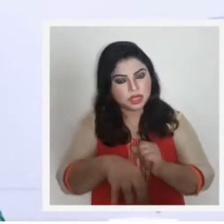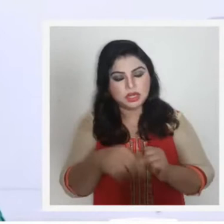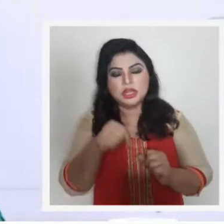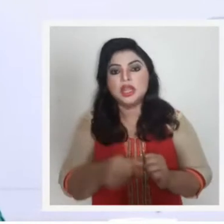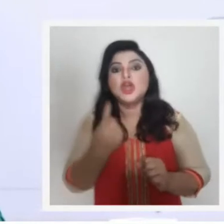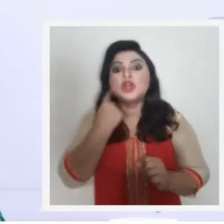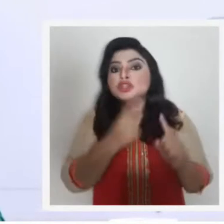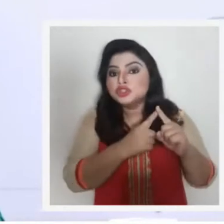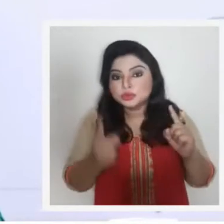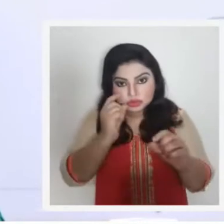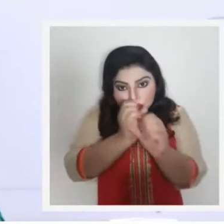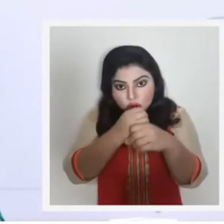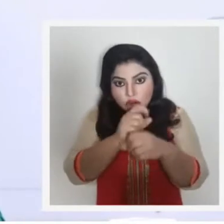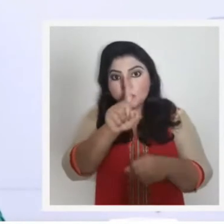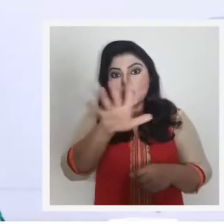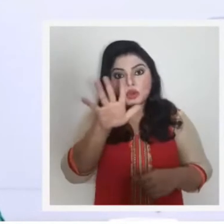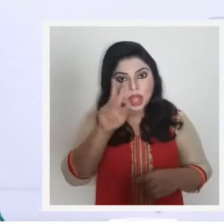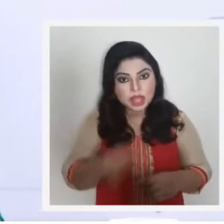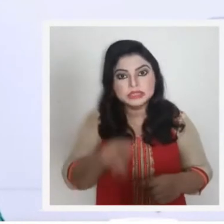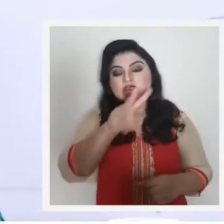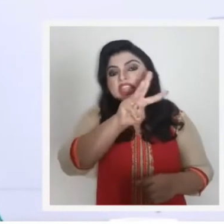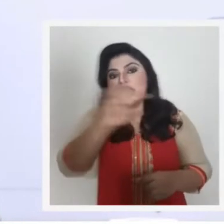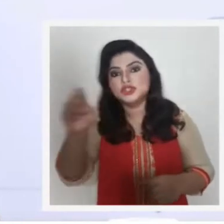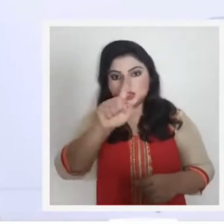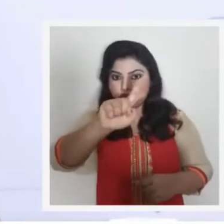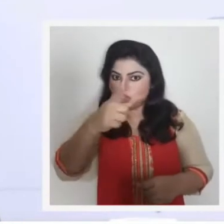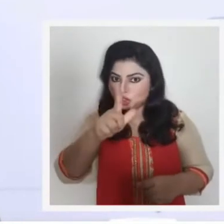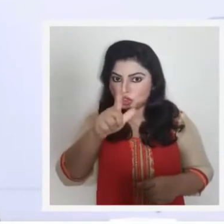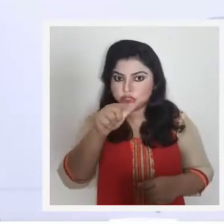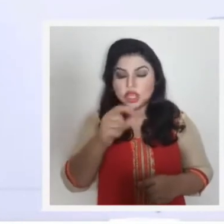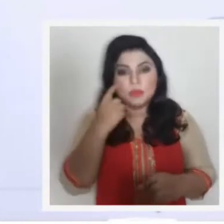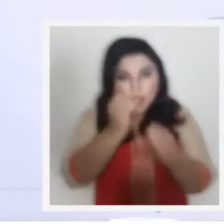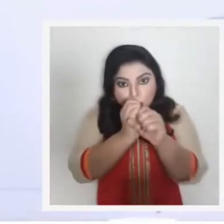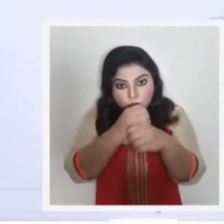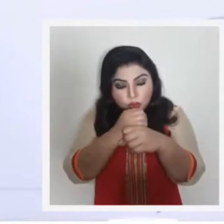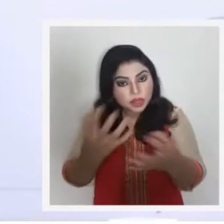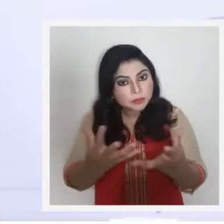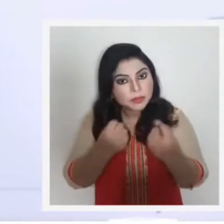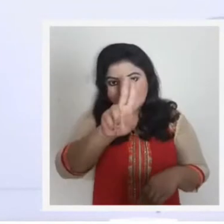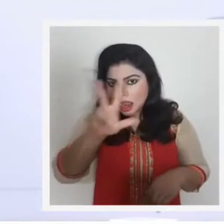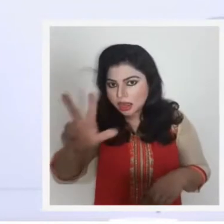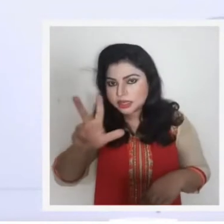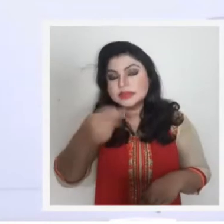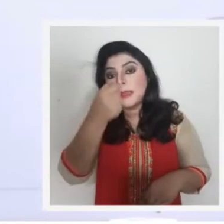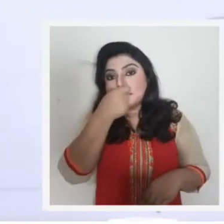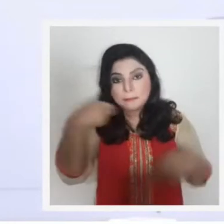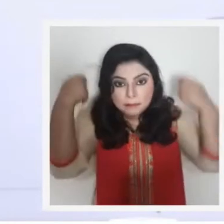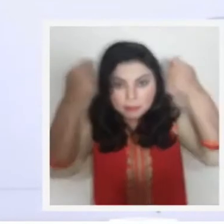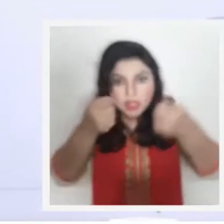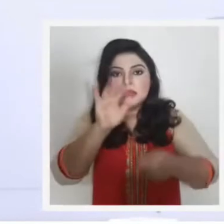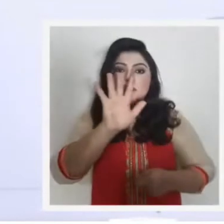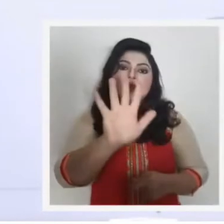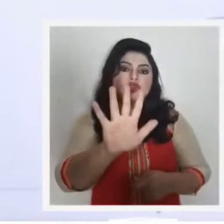2,996 জনের করোনা শনাক্ত হয়েছে। একই সময় করোনায় 33 জনের মৃত্যু হয়েছে। আজ মঙ্গলবার দেশে করোনা